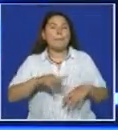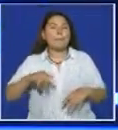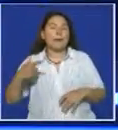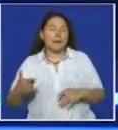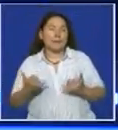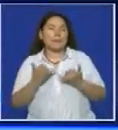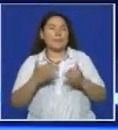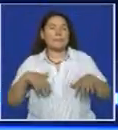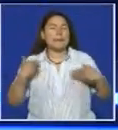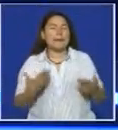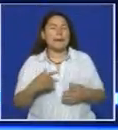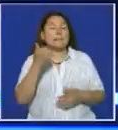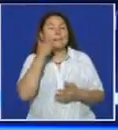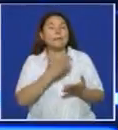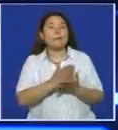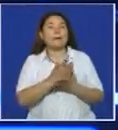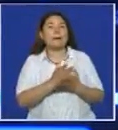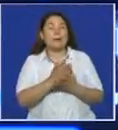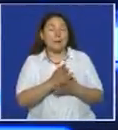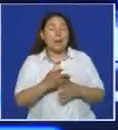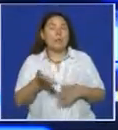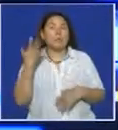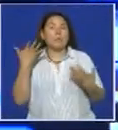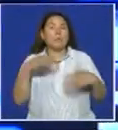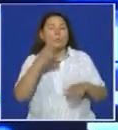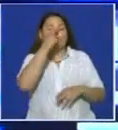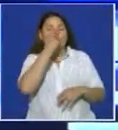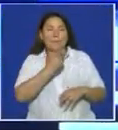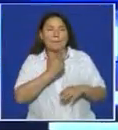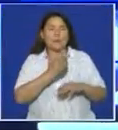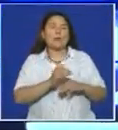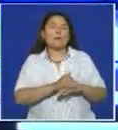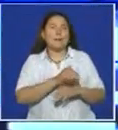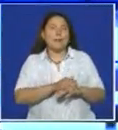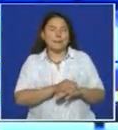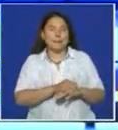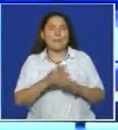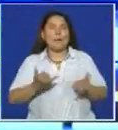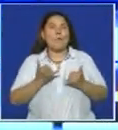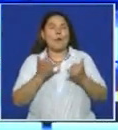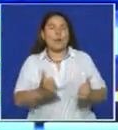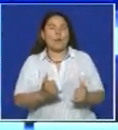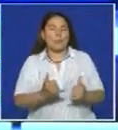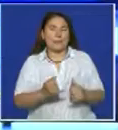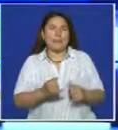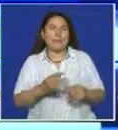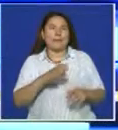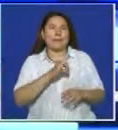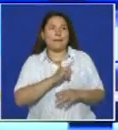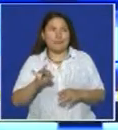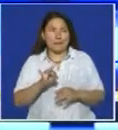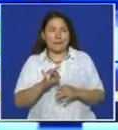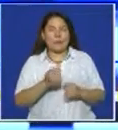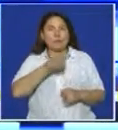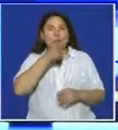газ поздравляет же фронтовиков с великим праздником давно уже стало доброй традицией в компании это дань уважения выражения искренней благодарностью старшему